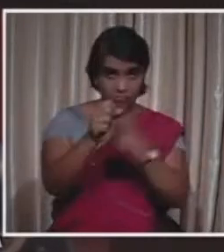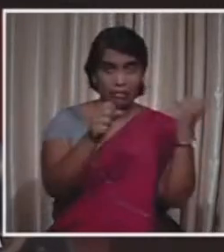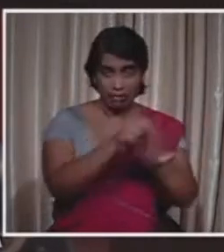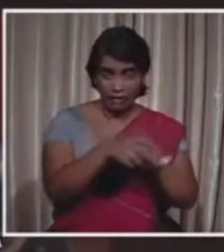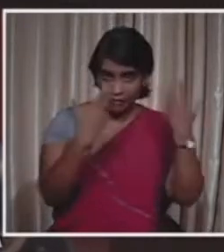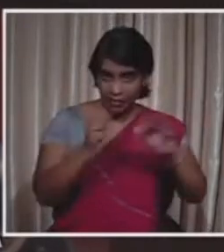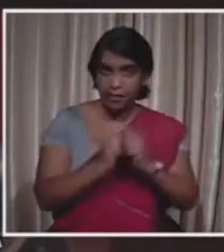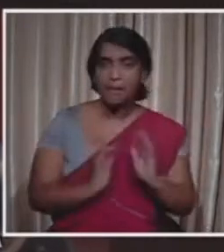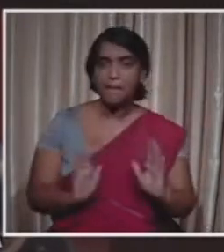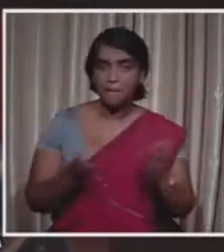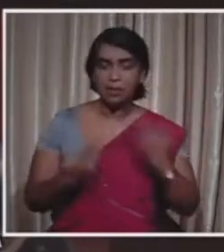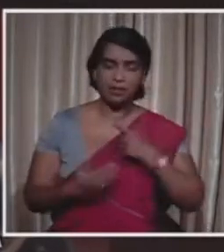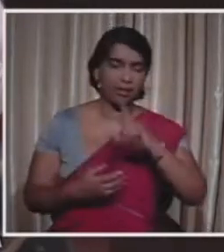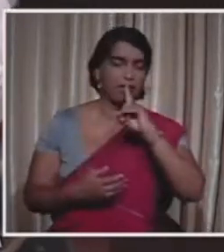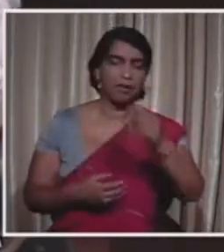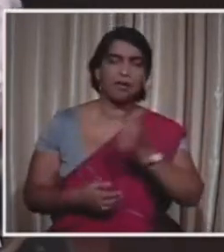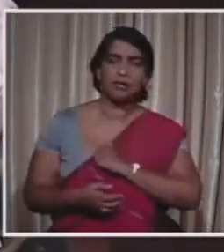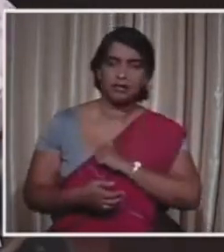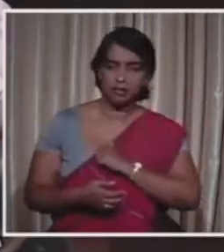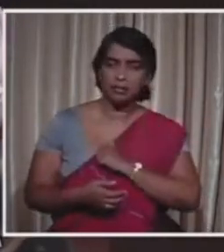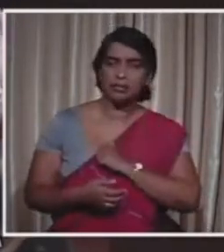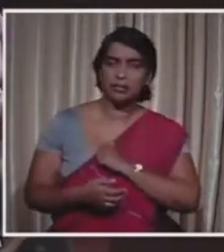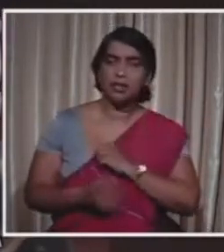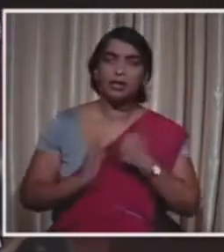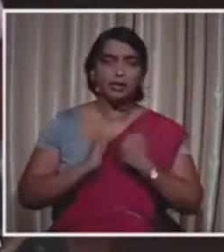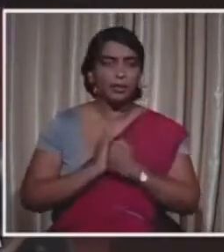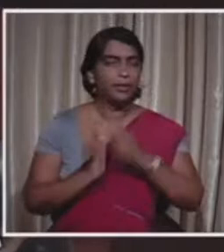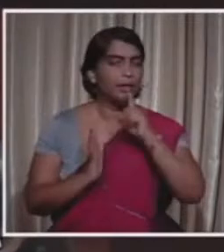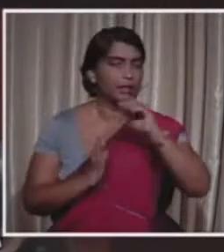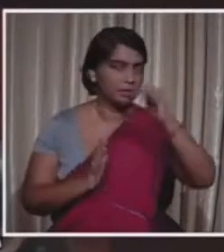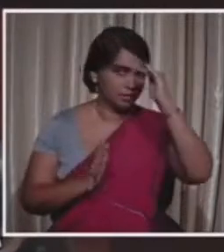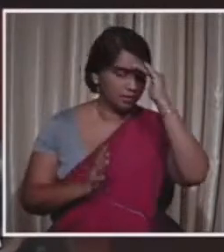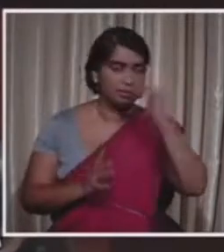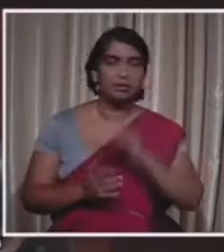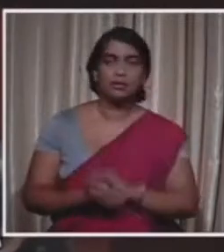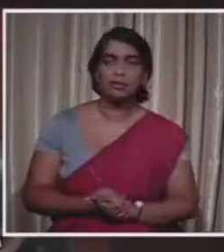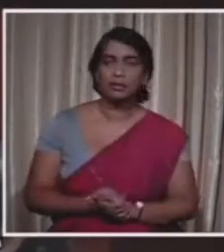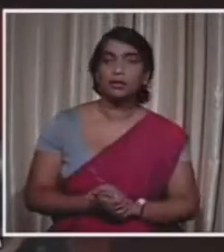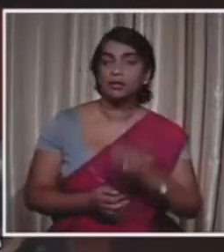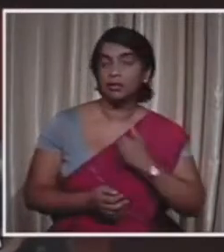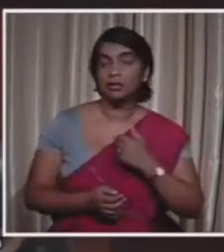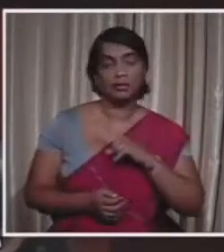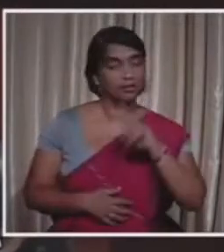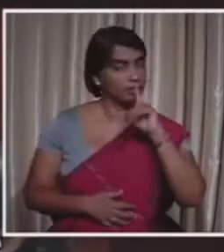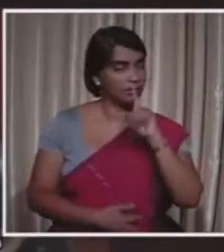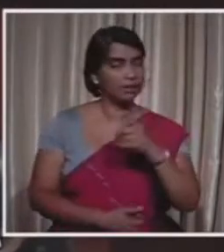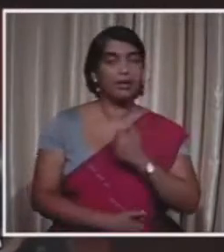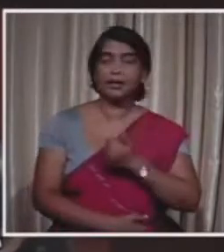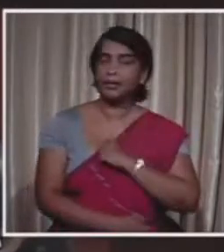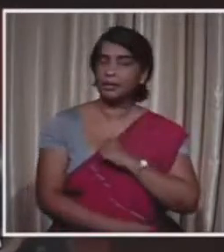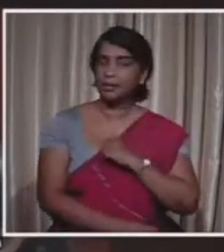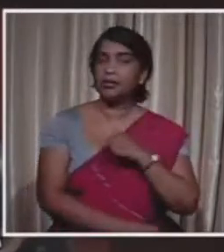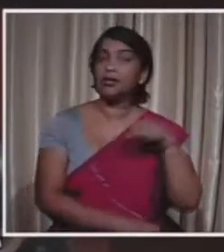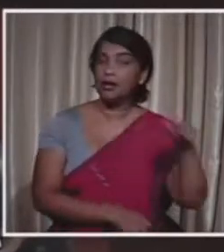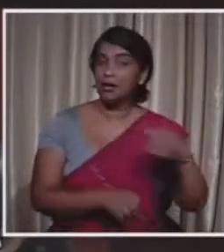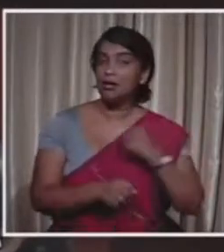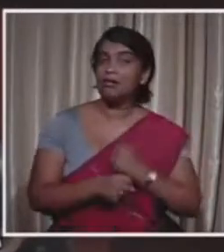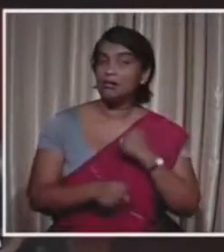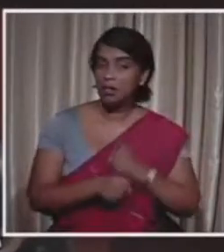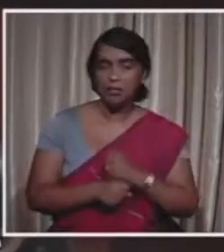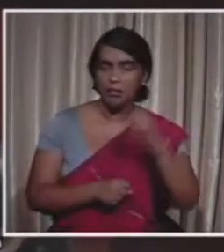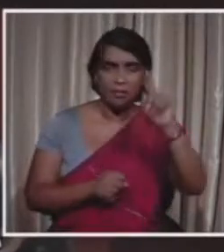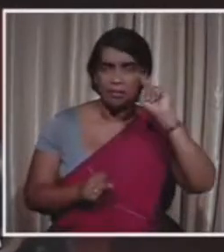පටන් ගත්තේ මම අහන්න කැමති දරු කතානායකතුමනි මං අහන්න කැමති මේ ආණ්ඩුව දන්නේ